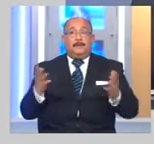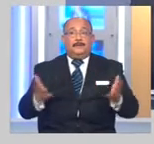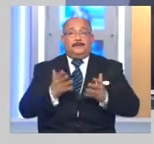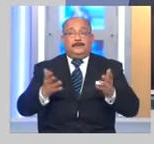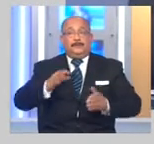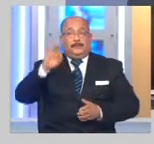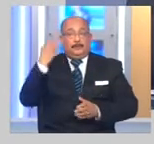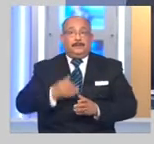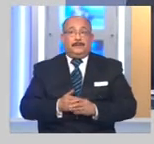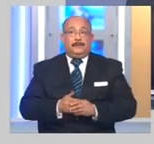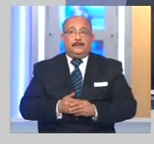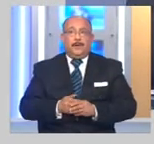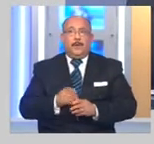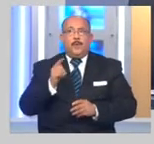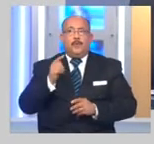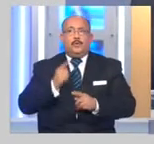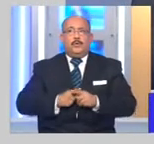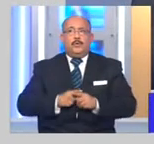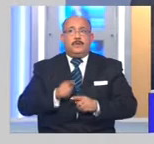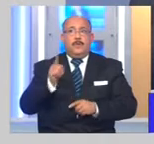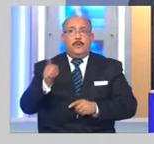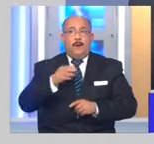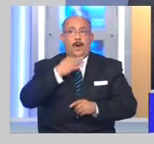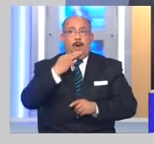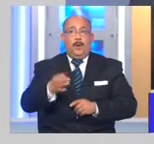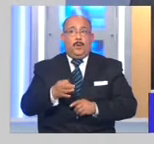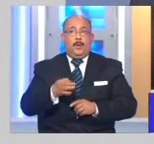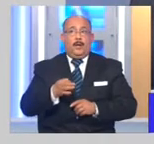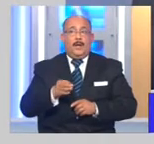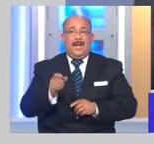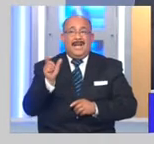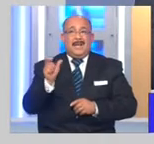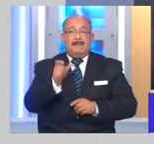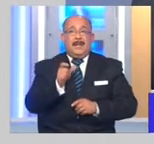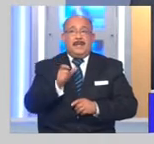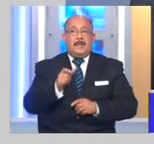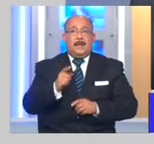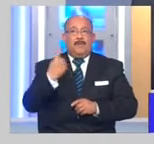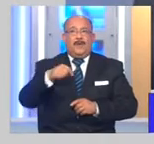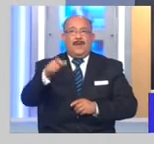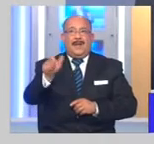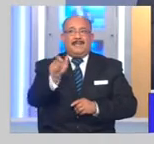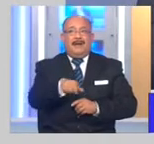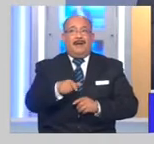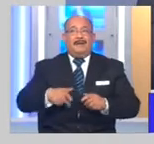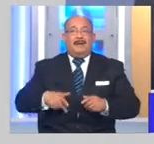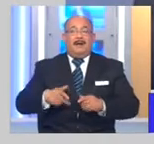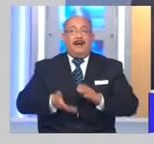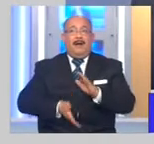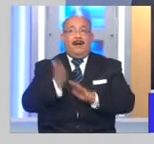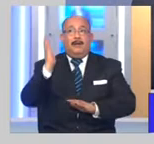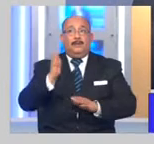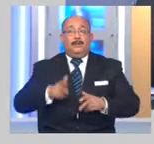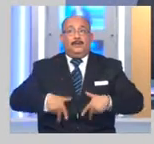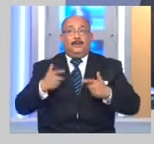الثاني هو أن تبادر بعض الأطراف المتطرفة المشاغبة المفسدة